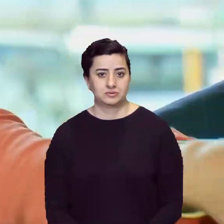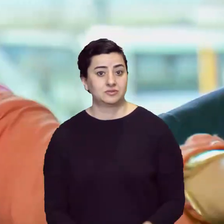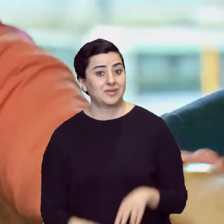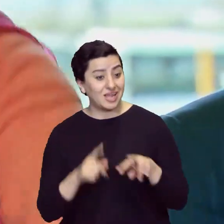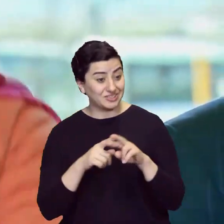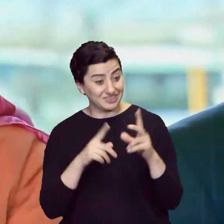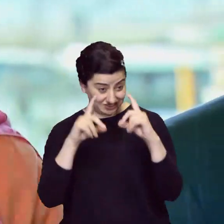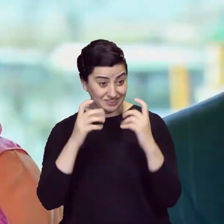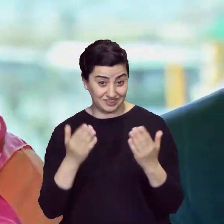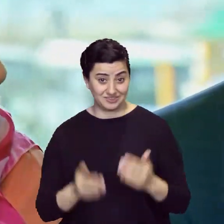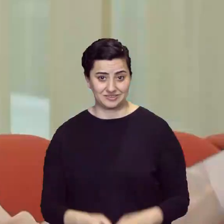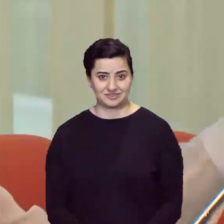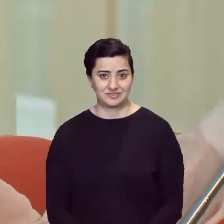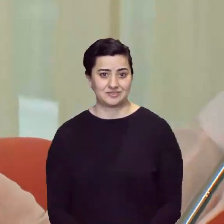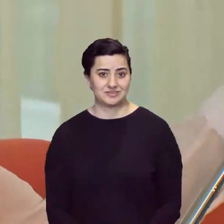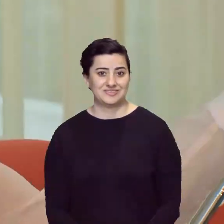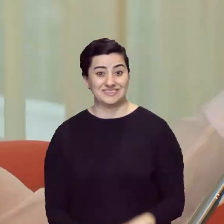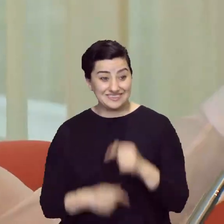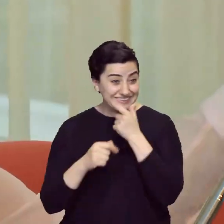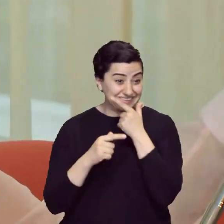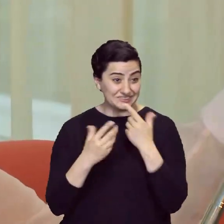Hadi Ayşe'cim çek. Gülüm.